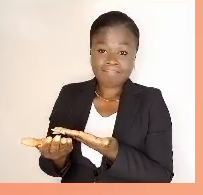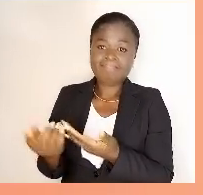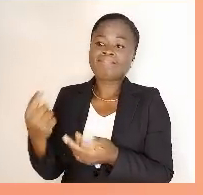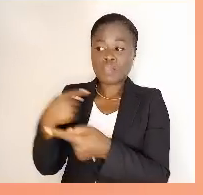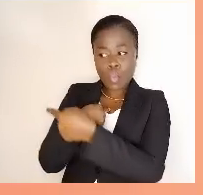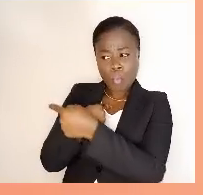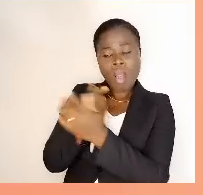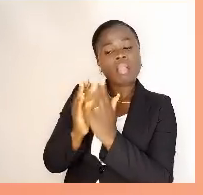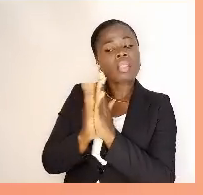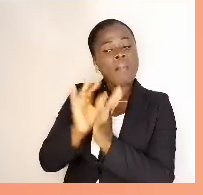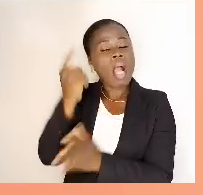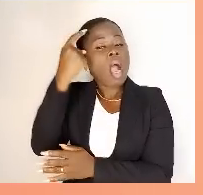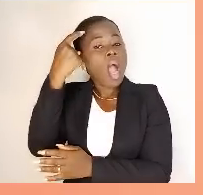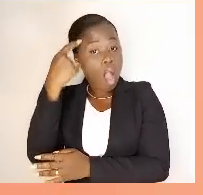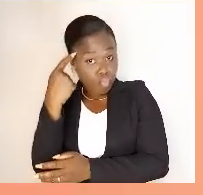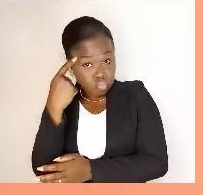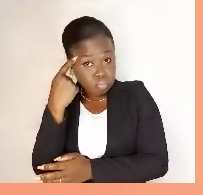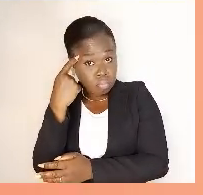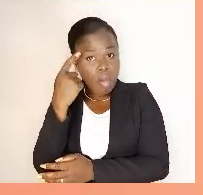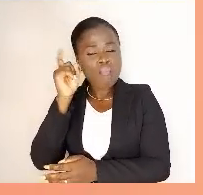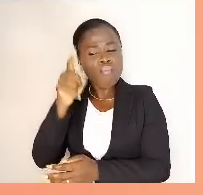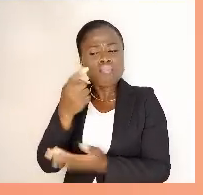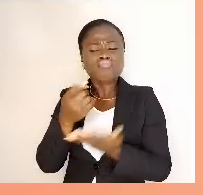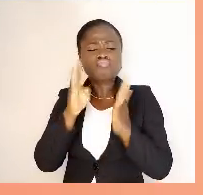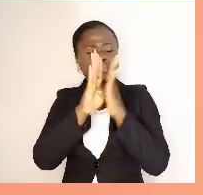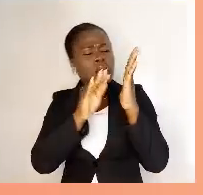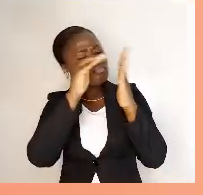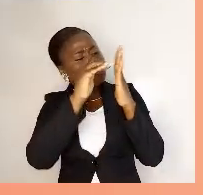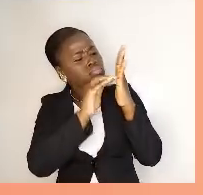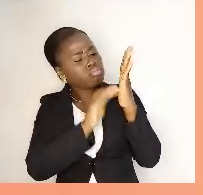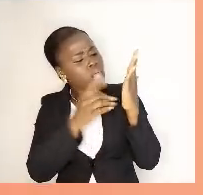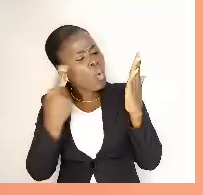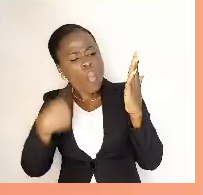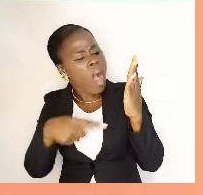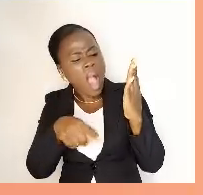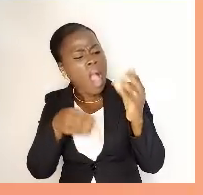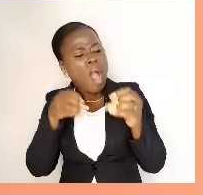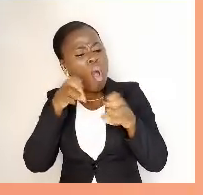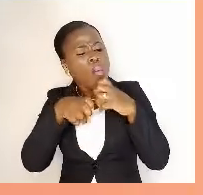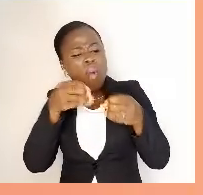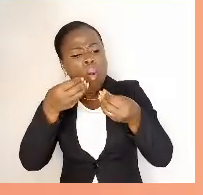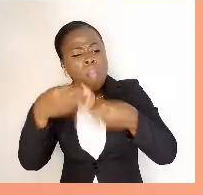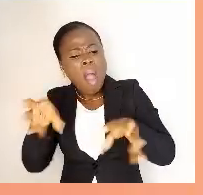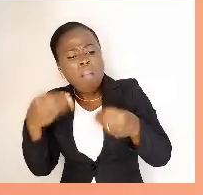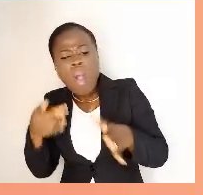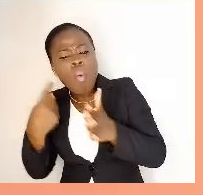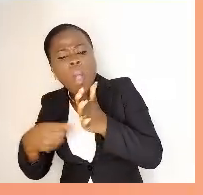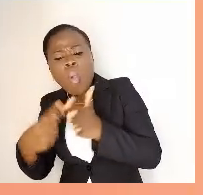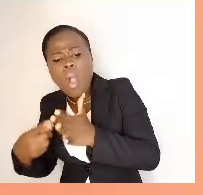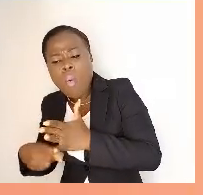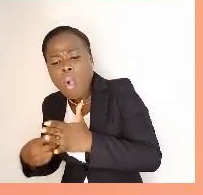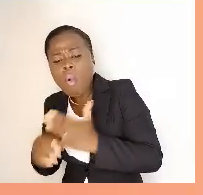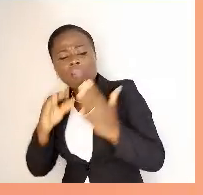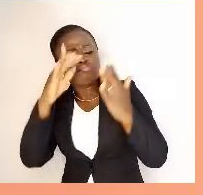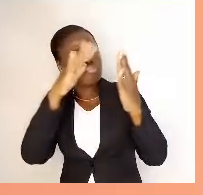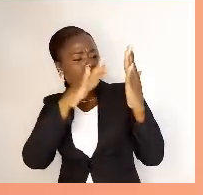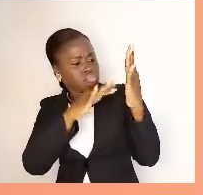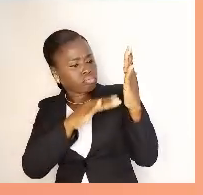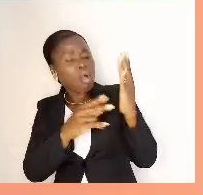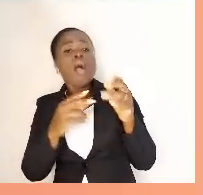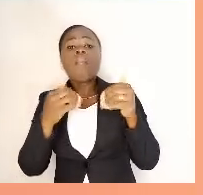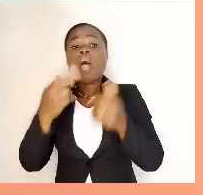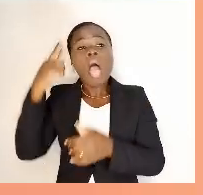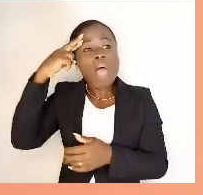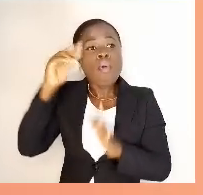précédent, j'ai demandé au gouvernement de faire un bilan exhaustif des pertes